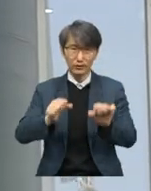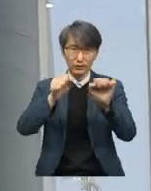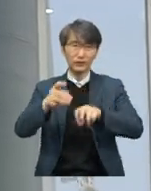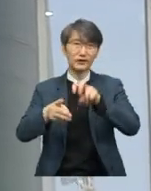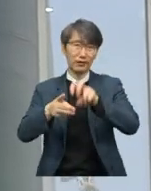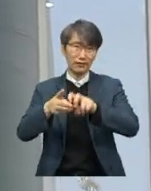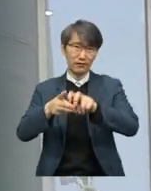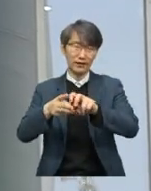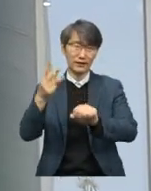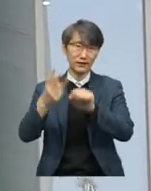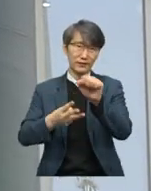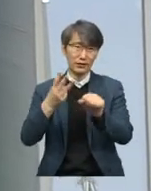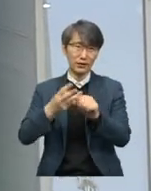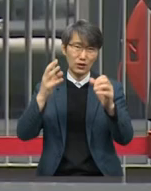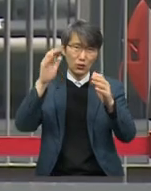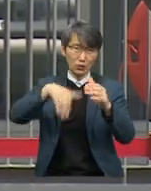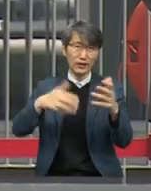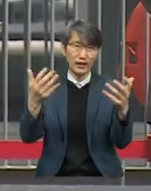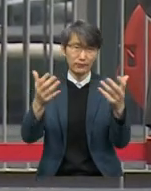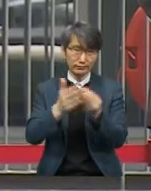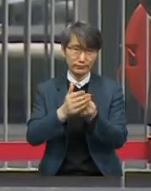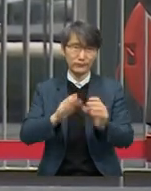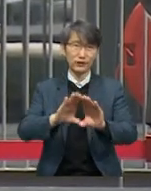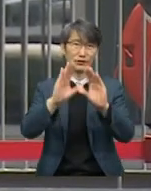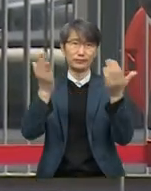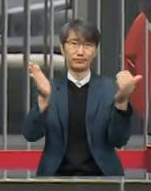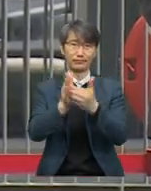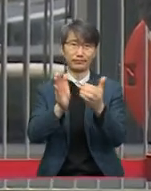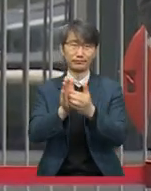센터가 3년간의 공사를 마치고 개관했습니다.